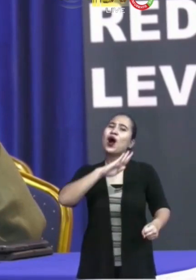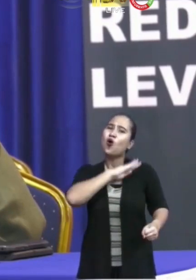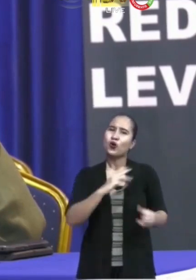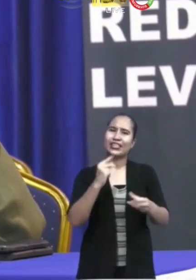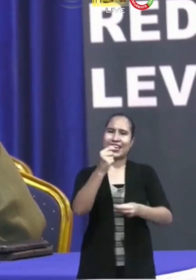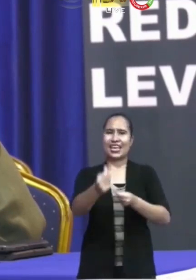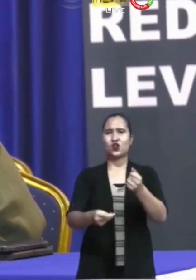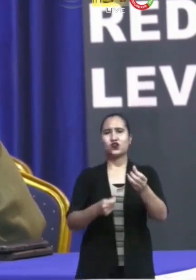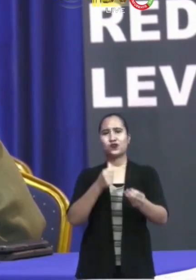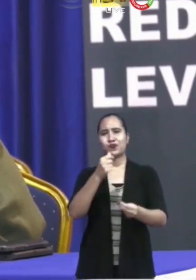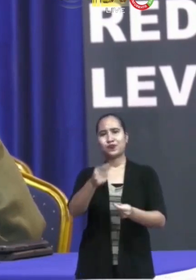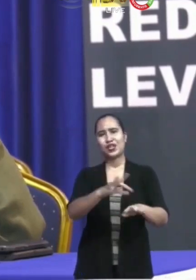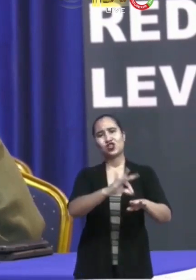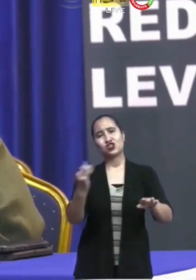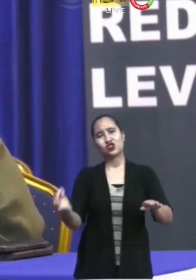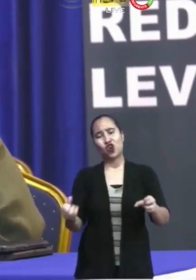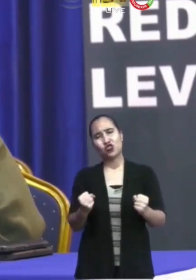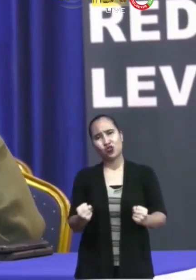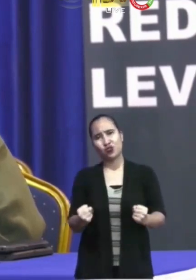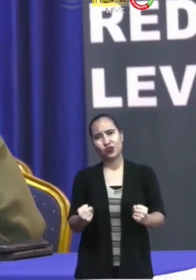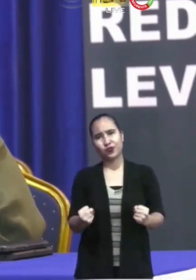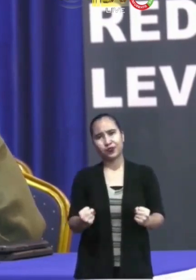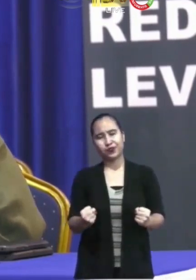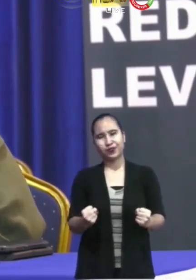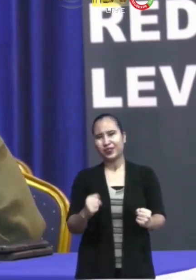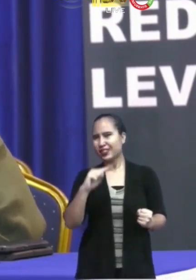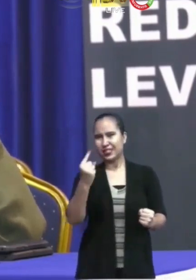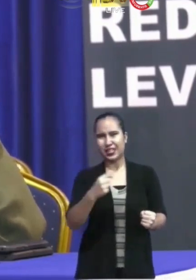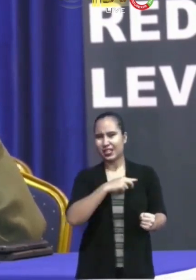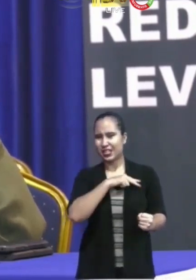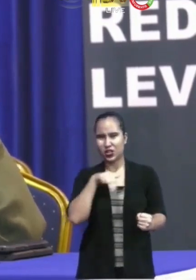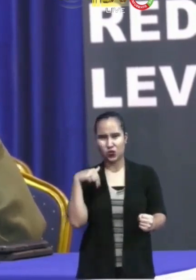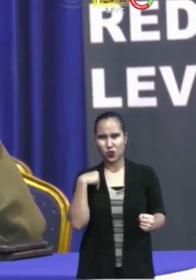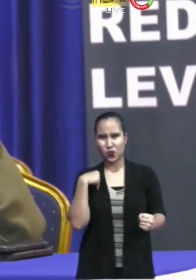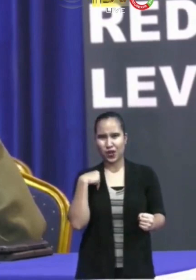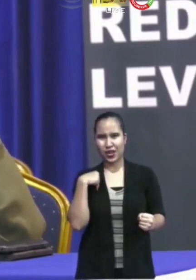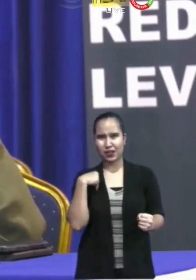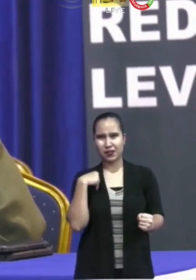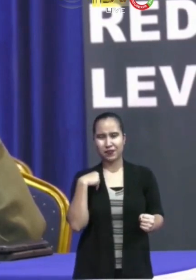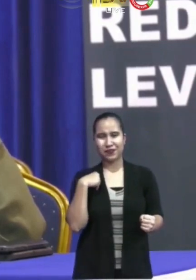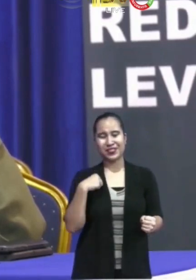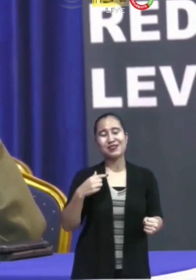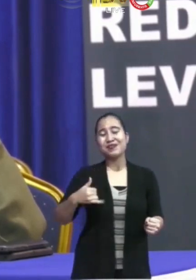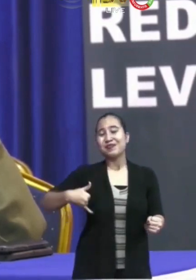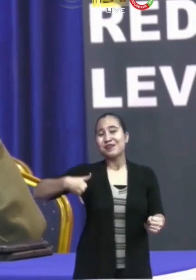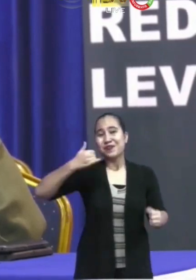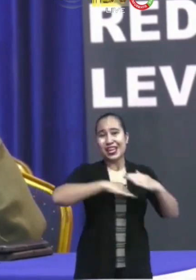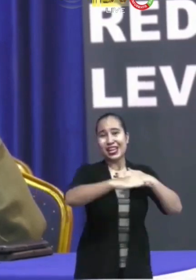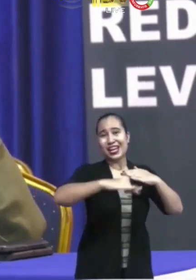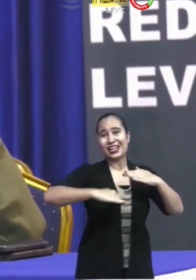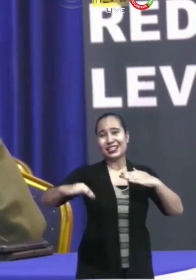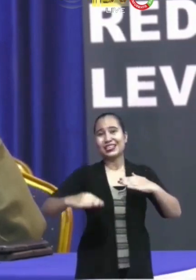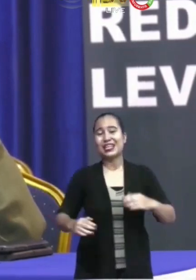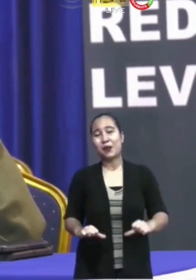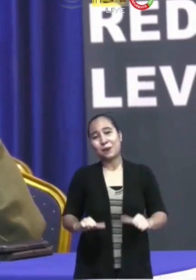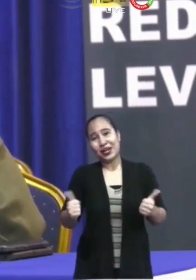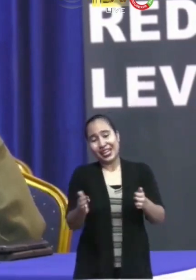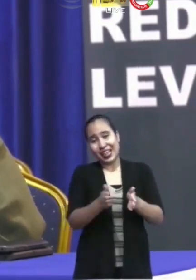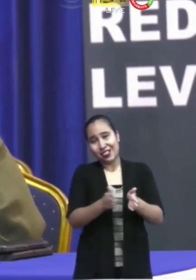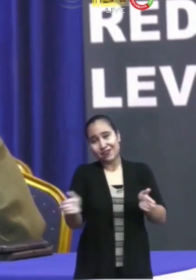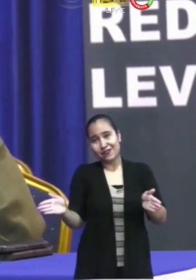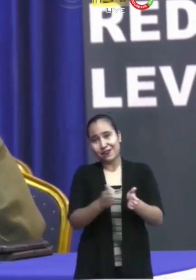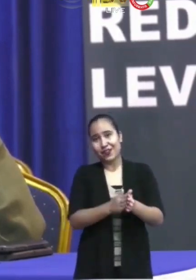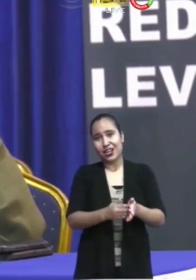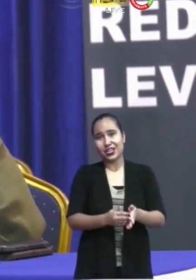kant. We zijn, niet alleen wij, de meeste landen zijn in de beginfase van de lockdown. De